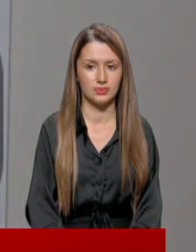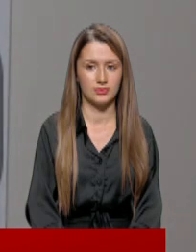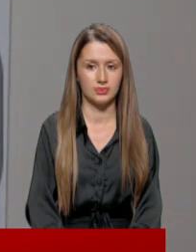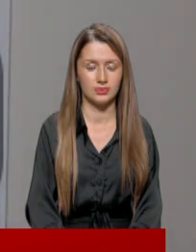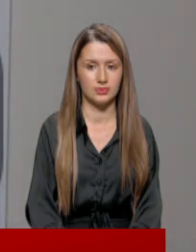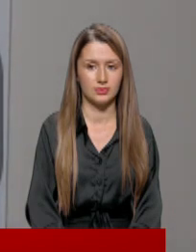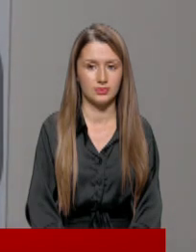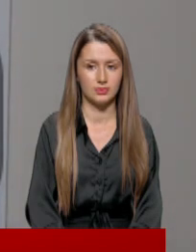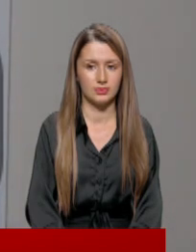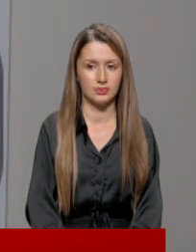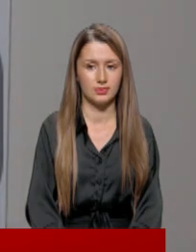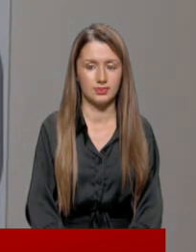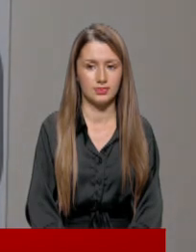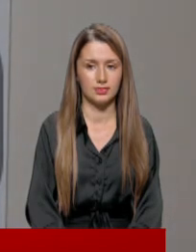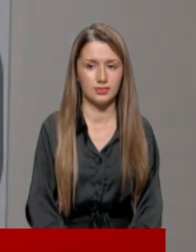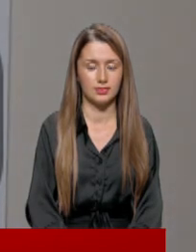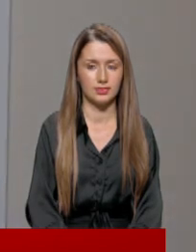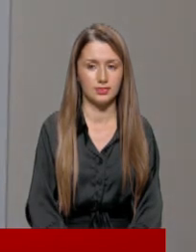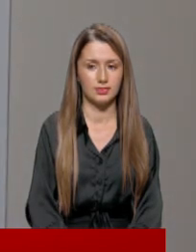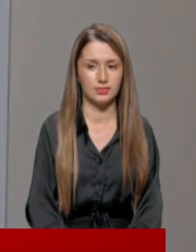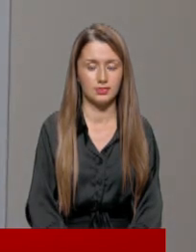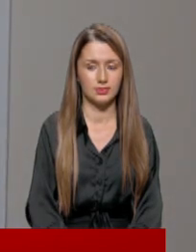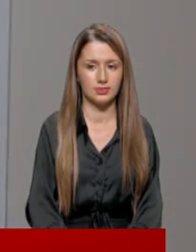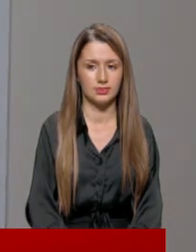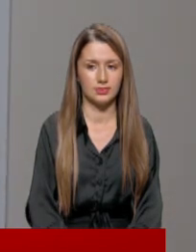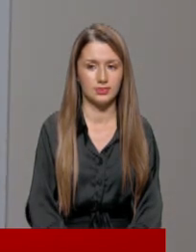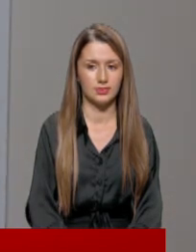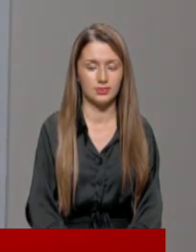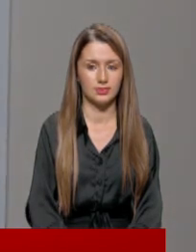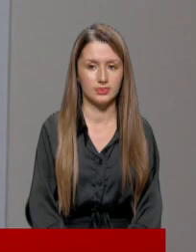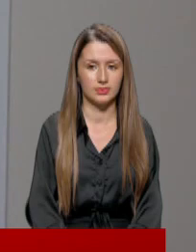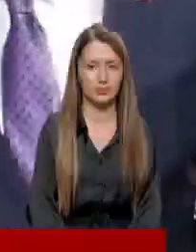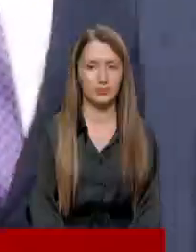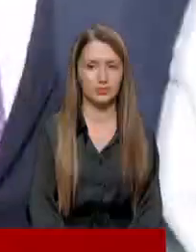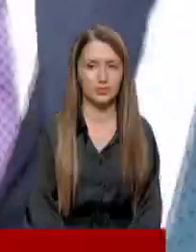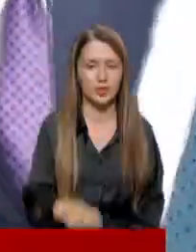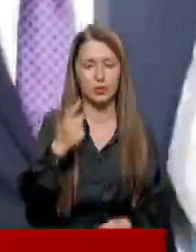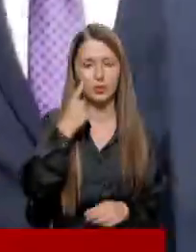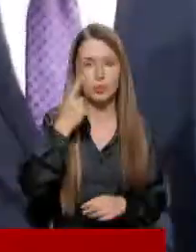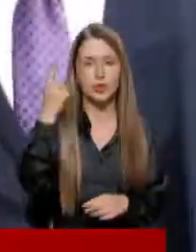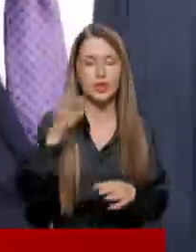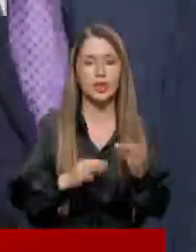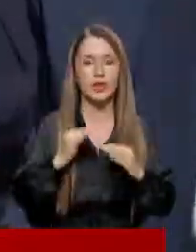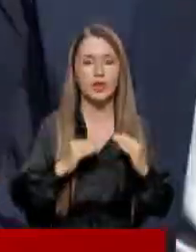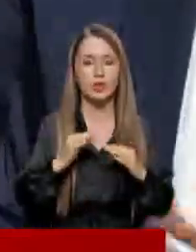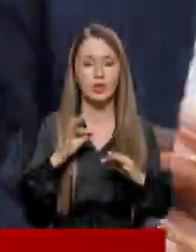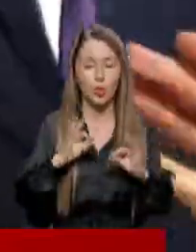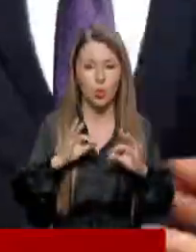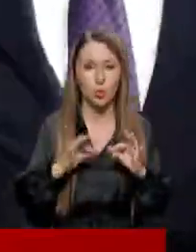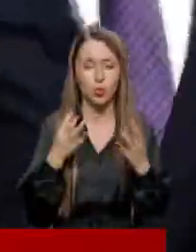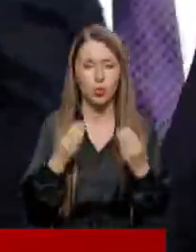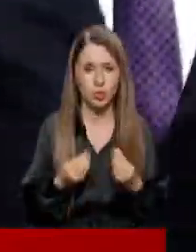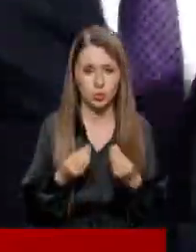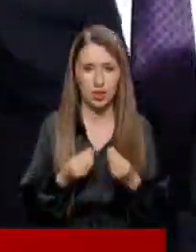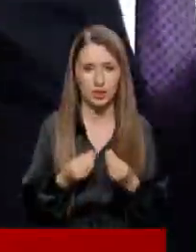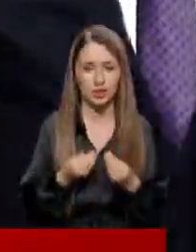bir kadroyu atar. Ondan sonra elini ayağını açar. Biz bu haliyle bu ülkeyi teslim alsak 6 ayda krizi çözeriz. Cumhurbaşkanı enflasyonun kontrol altına alınacağı